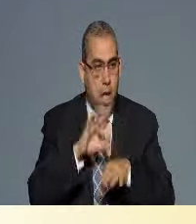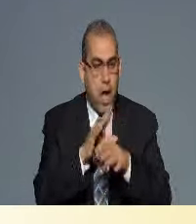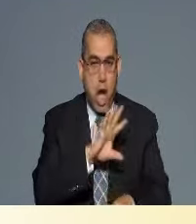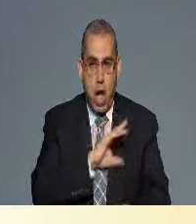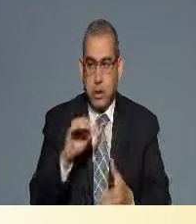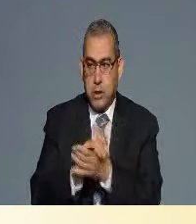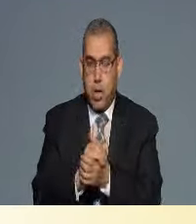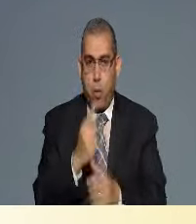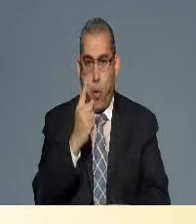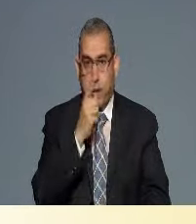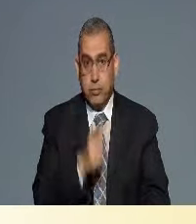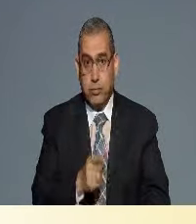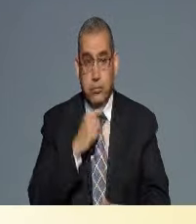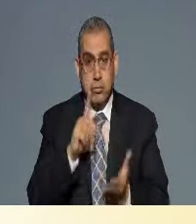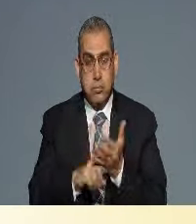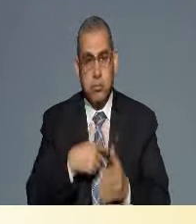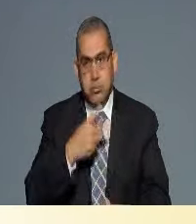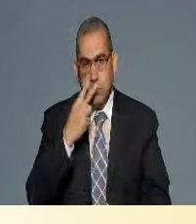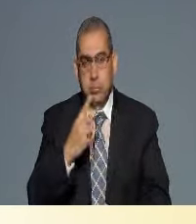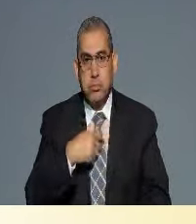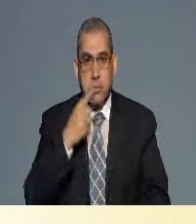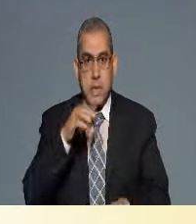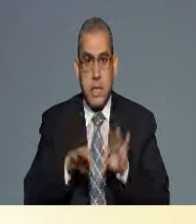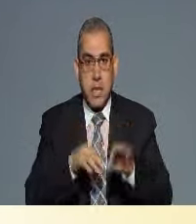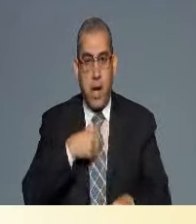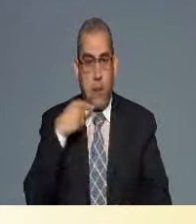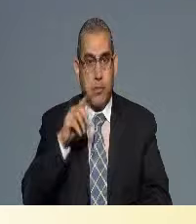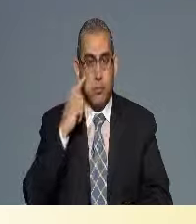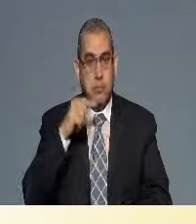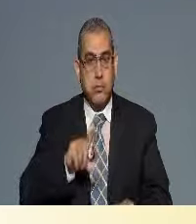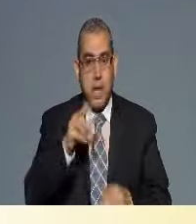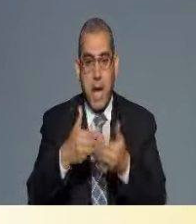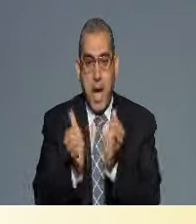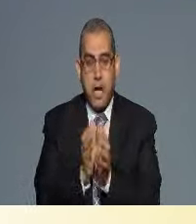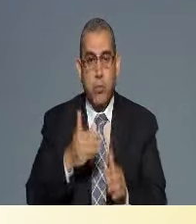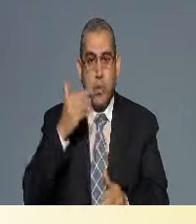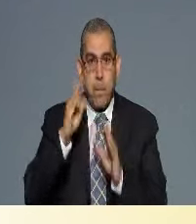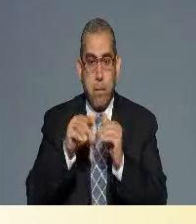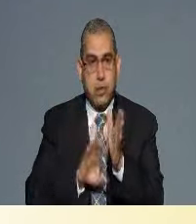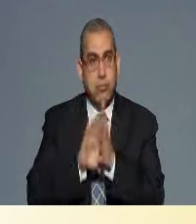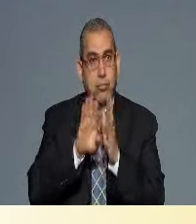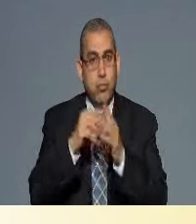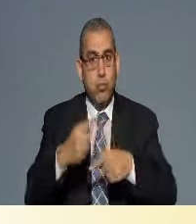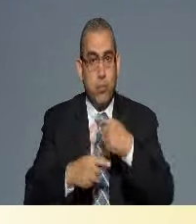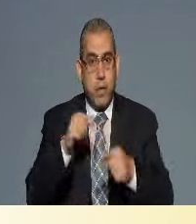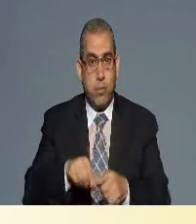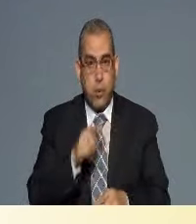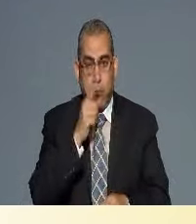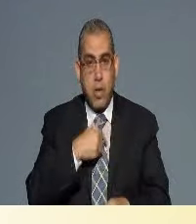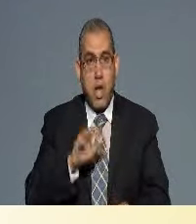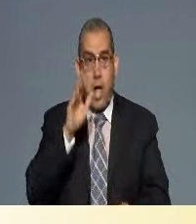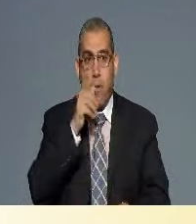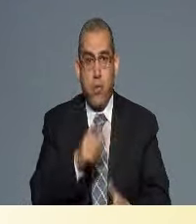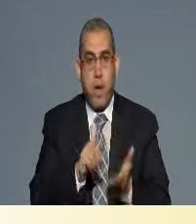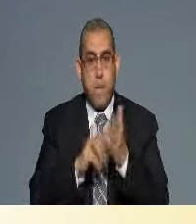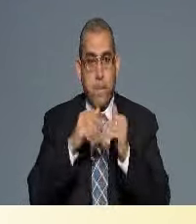واحد. كما نود أن نؤكد لسيادتكم أن جهاز مستقبل مصر للتنمية المستدامة لا يعاهدكم ويعاهد